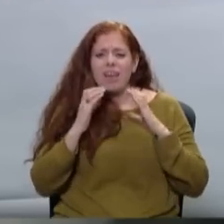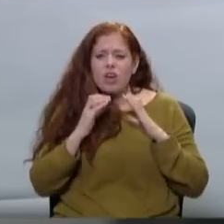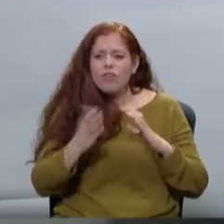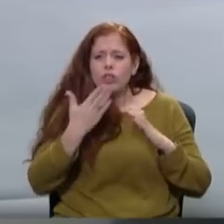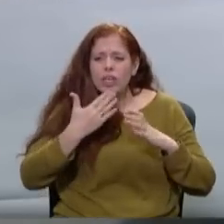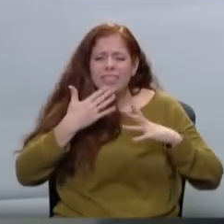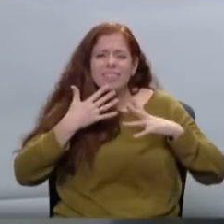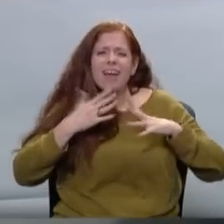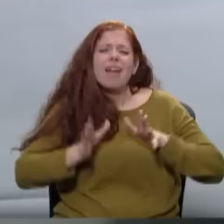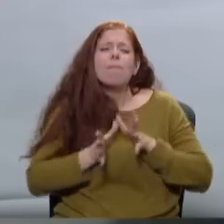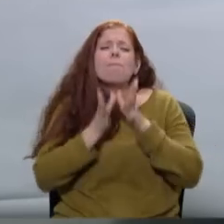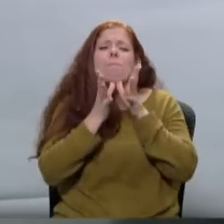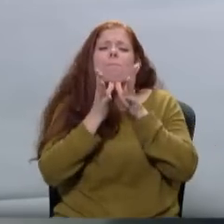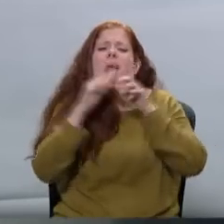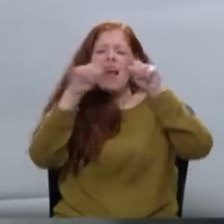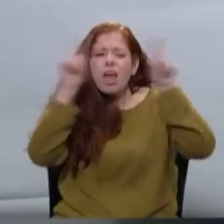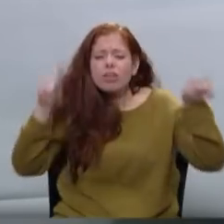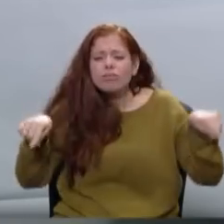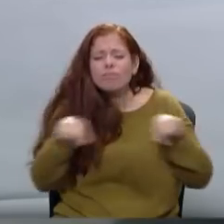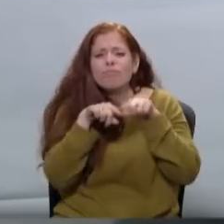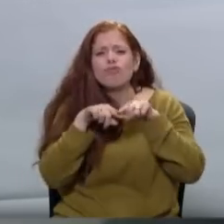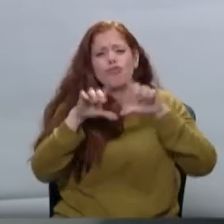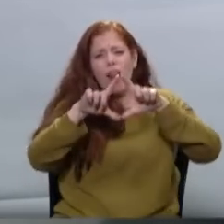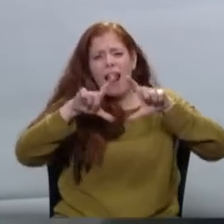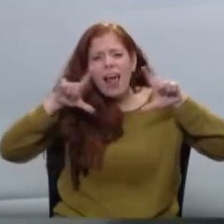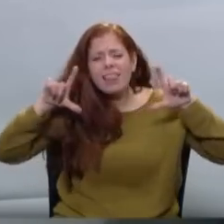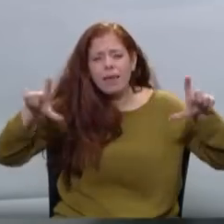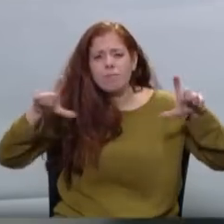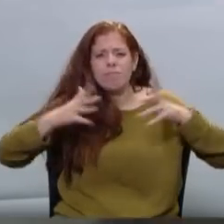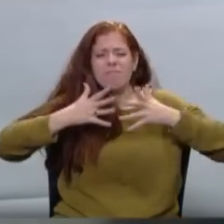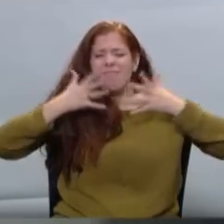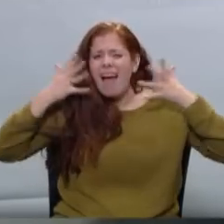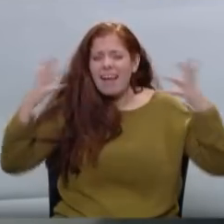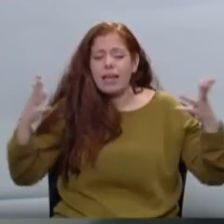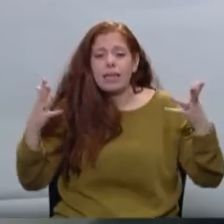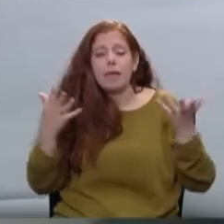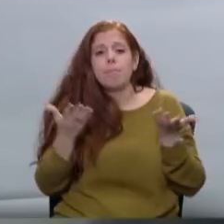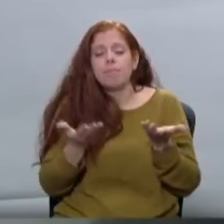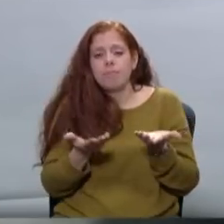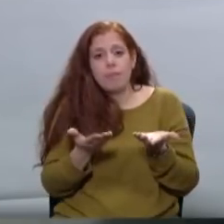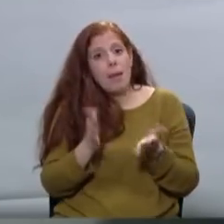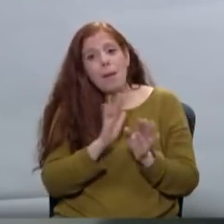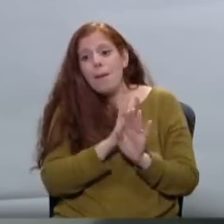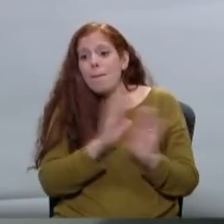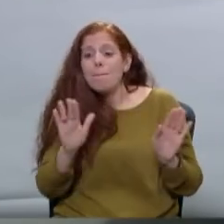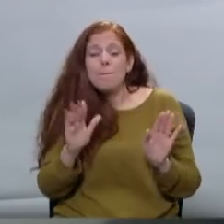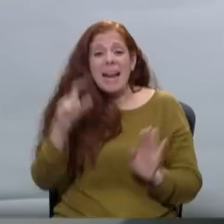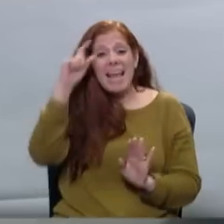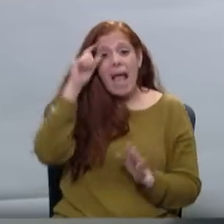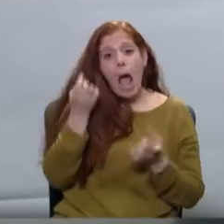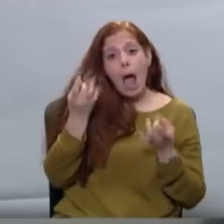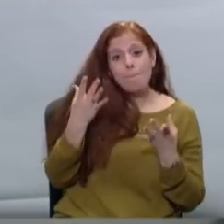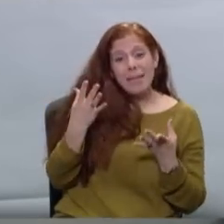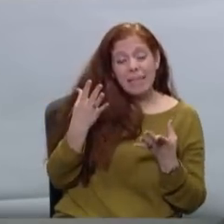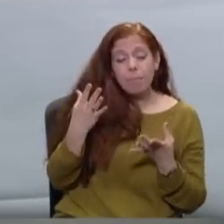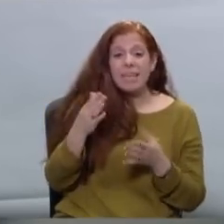כבישי ישראל בעשרות שלטי חוצות ענקיים, בלי אחמד טיבי אין לגנץ